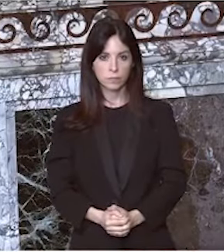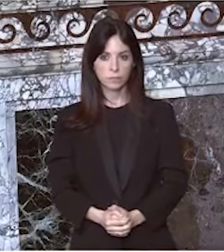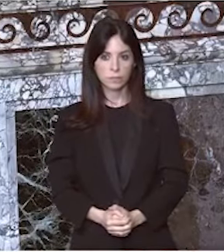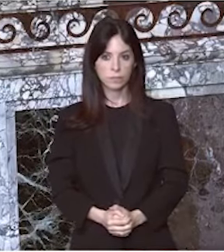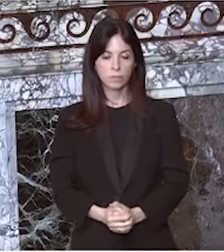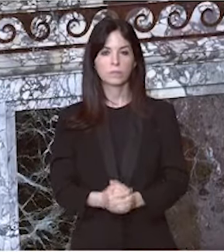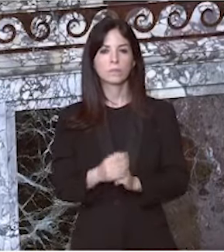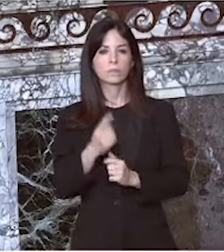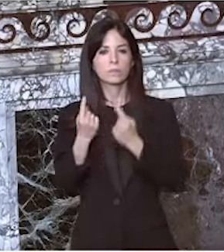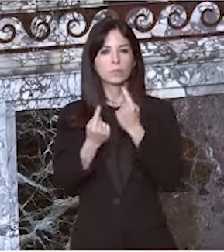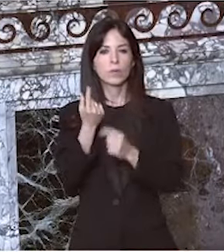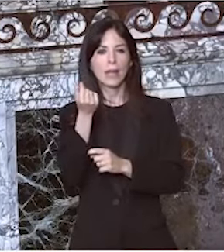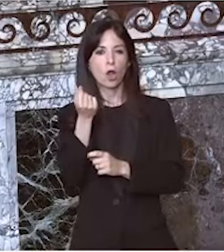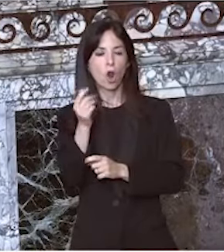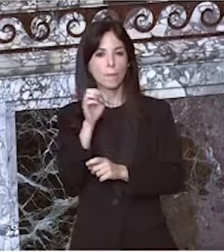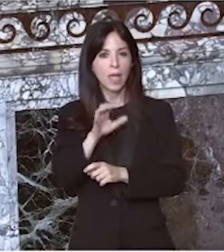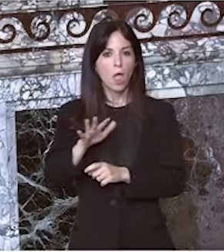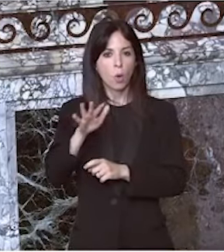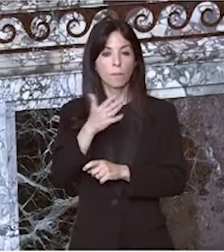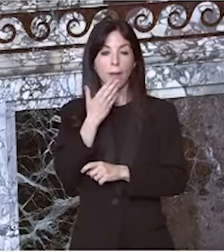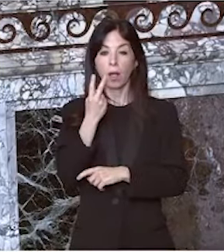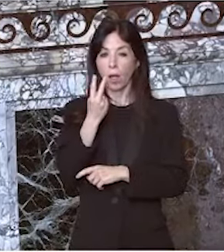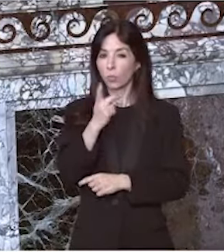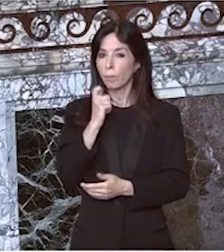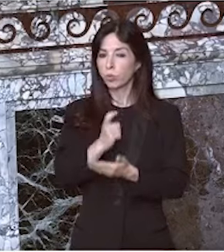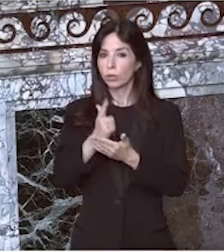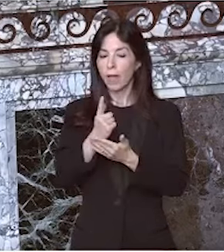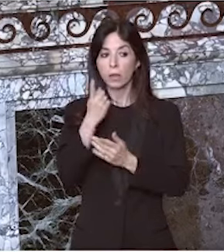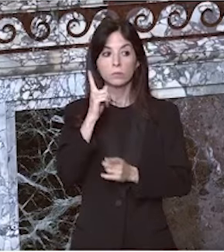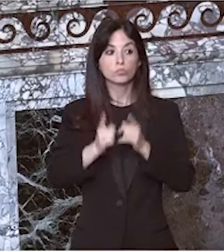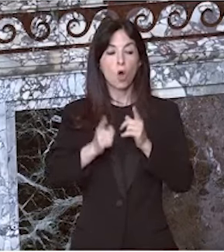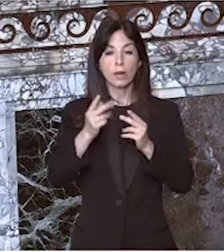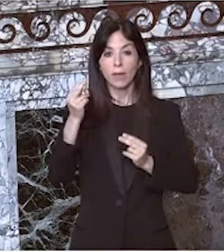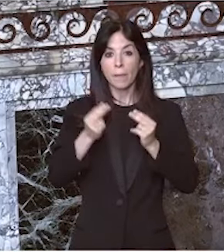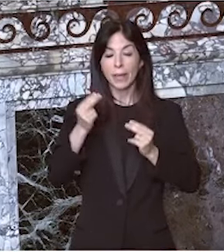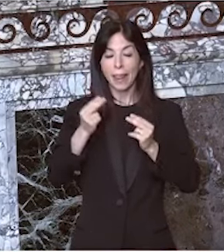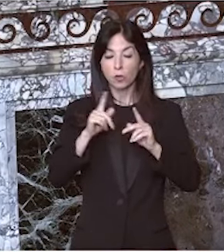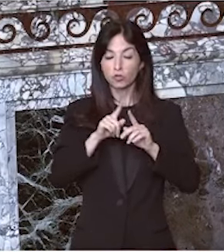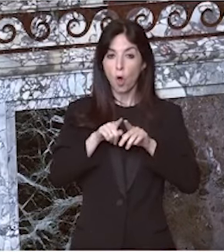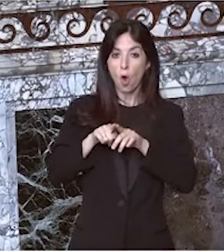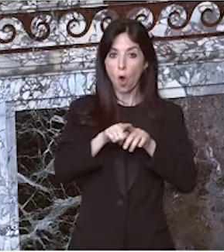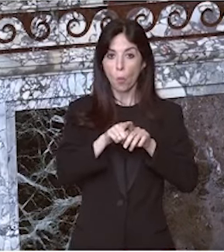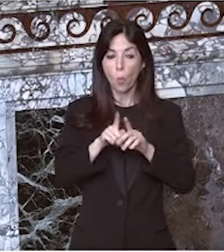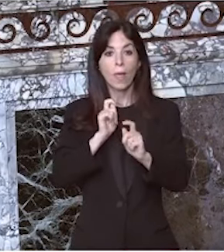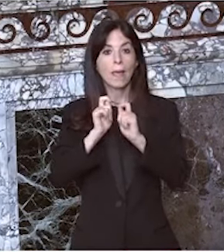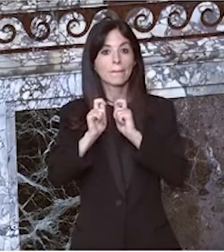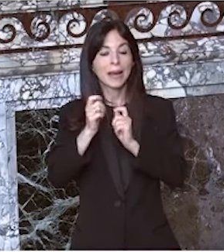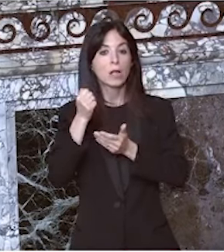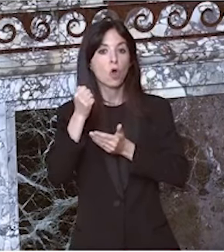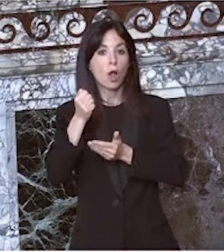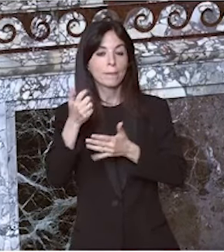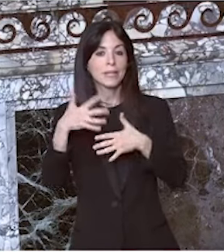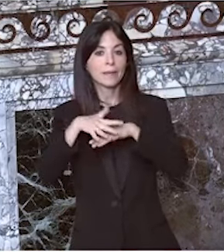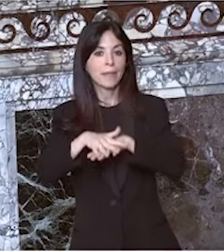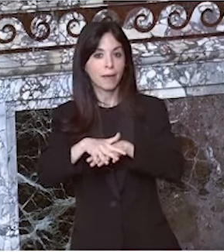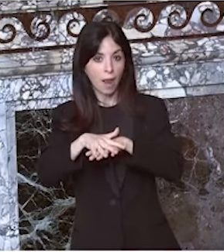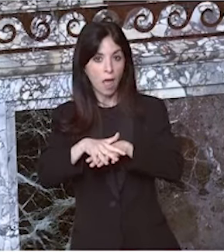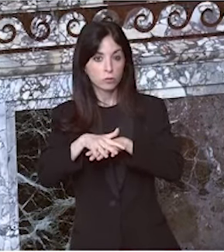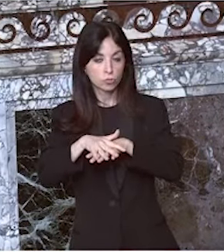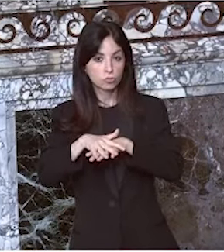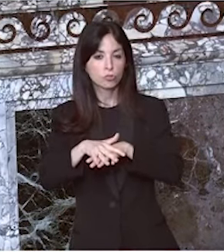All'architettura economica europea mancano due elementi essenziali: una politica di bilancio comune e un mercato dei capitali integrato.